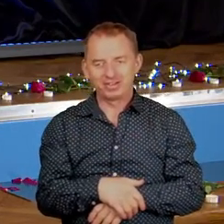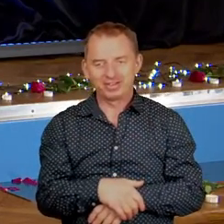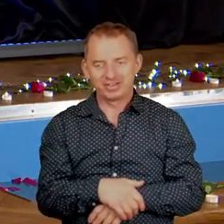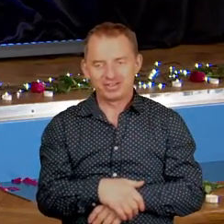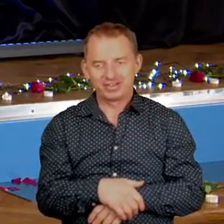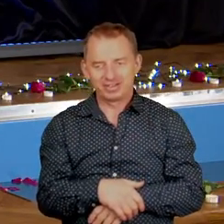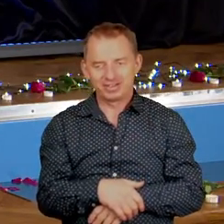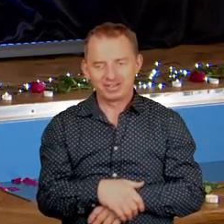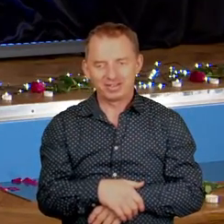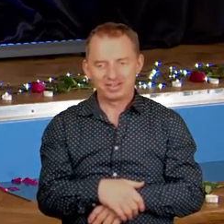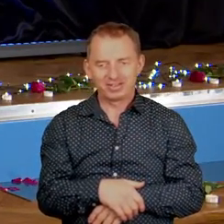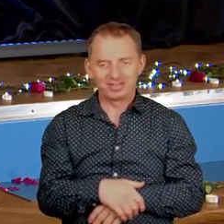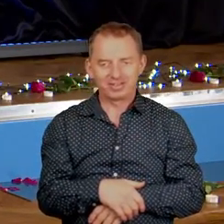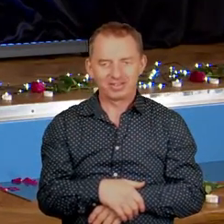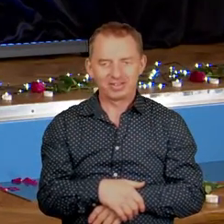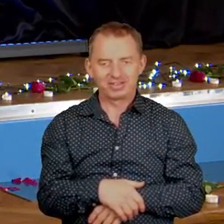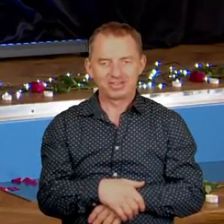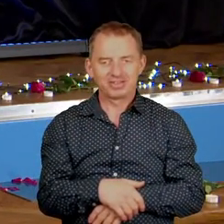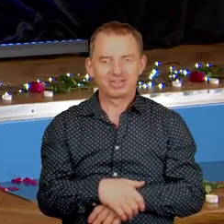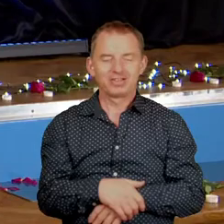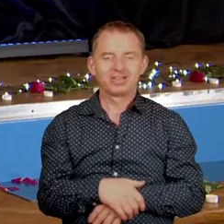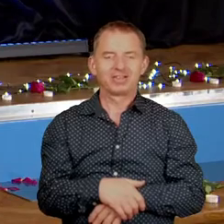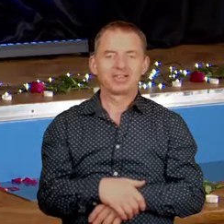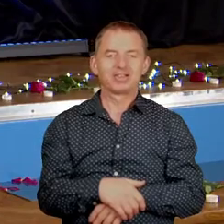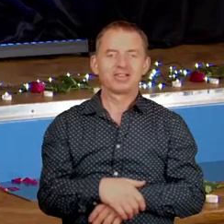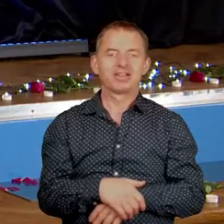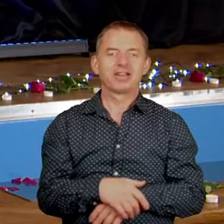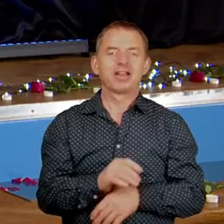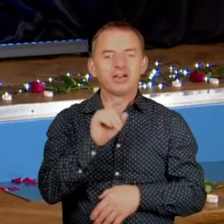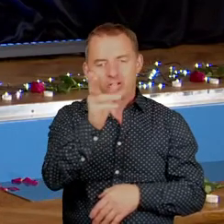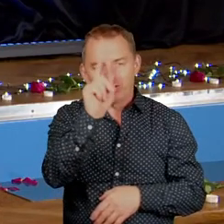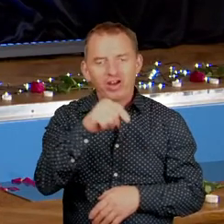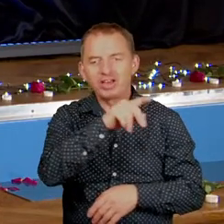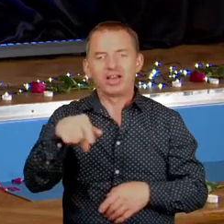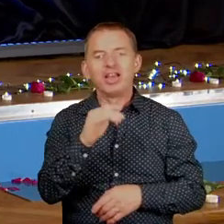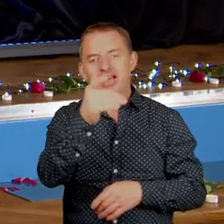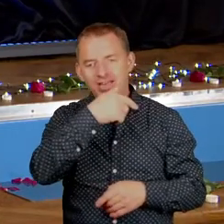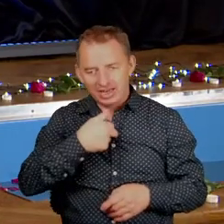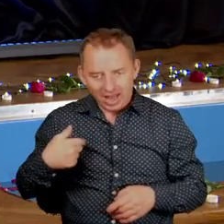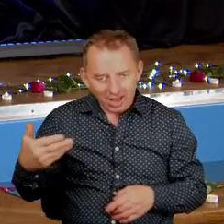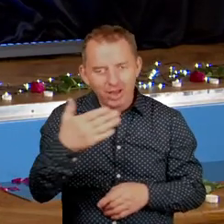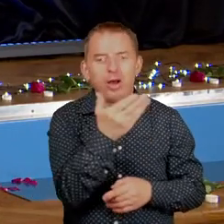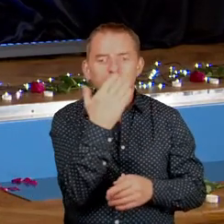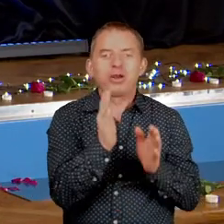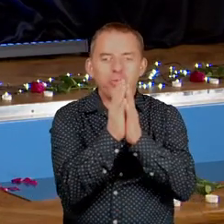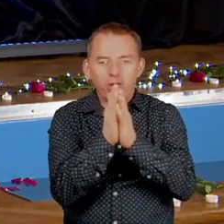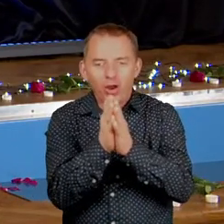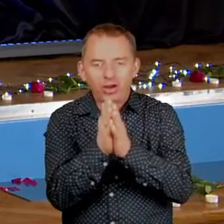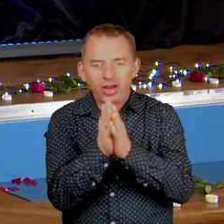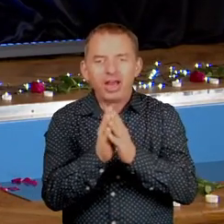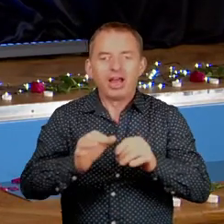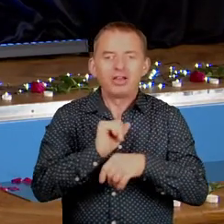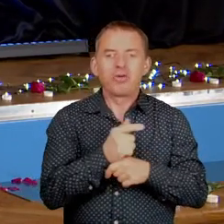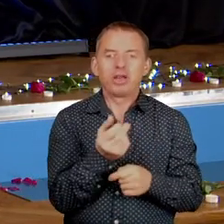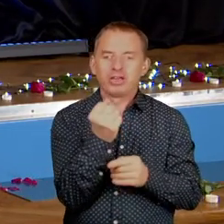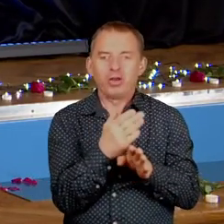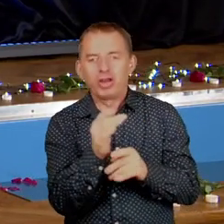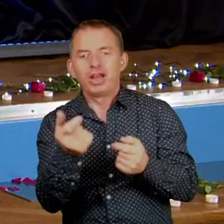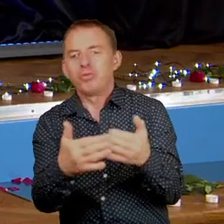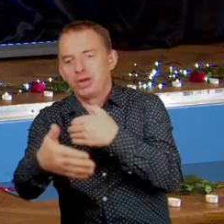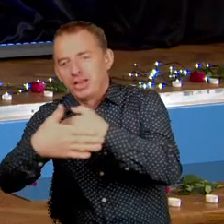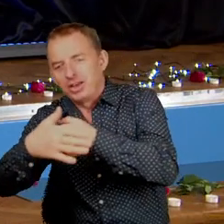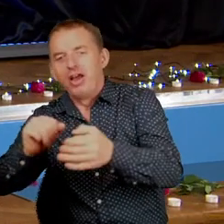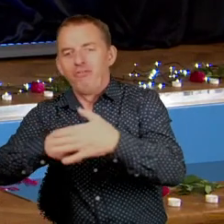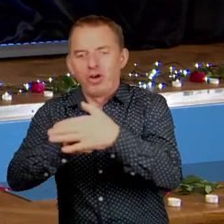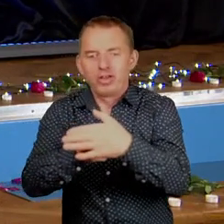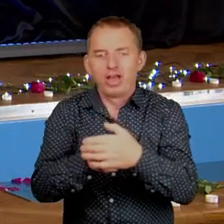this way. You're going to have to just motion that way for me. Więc tych z was, którzy są tu z nami, bardzo proszę, żeby gdybym przesunął się zbyt blisko